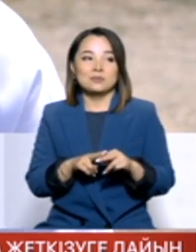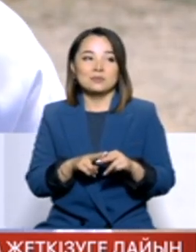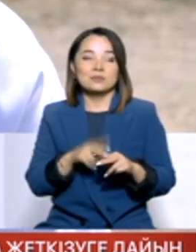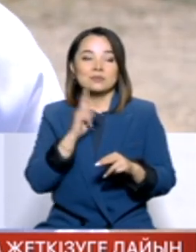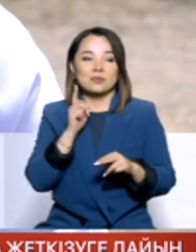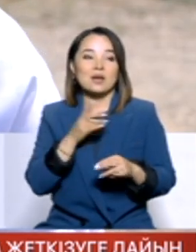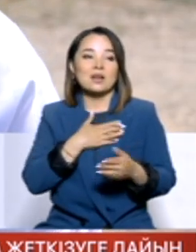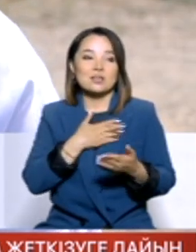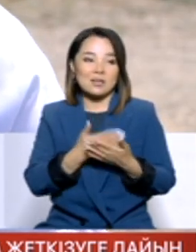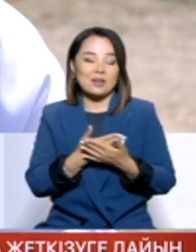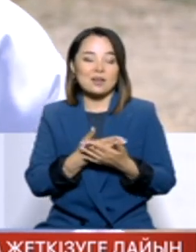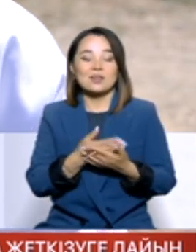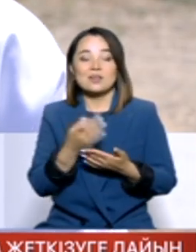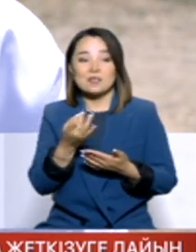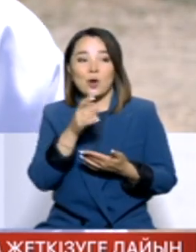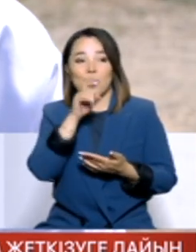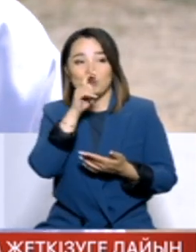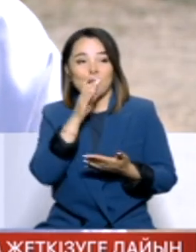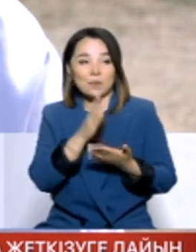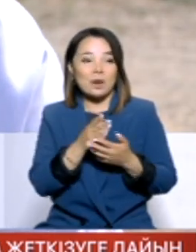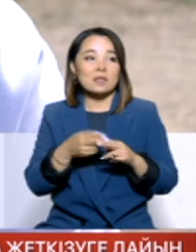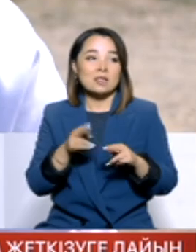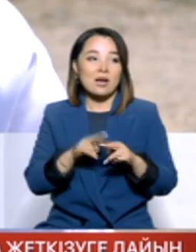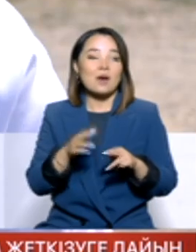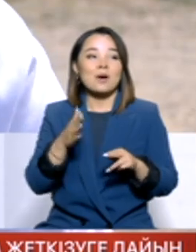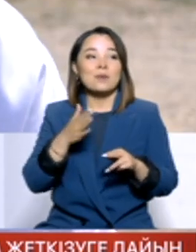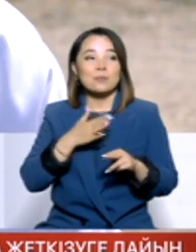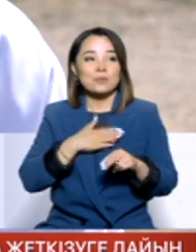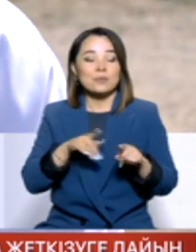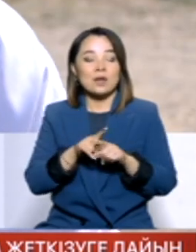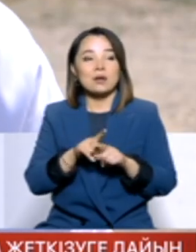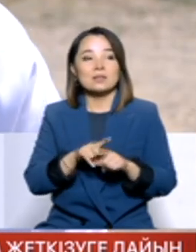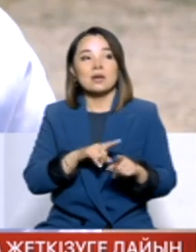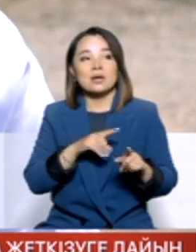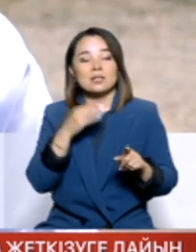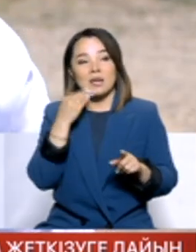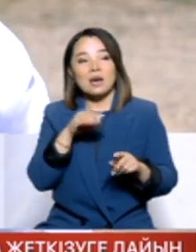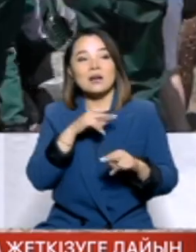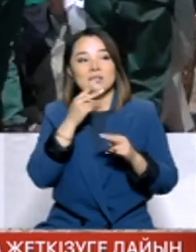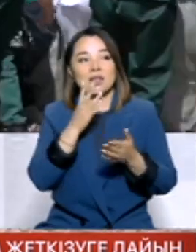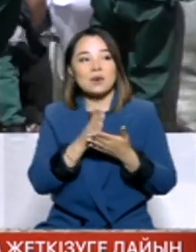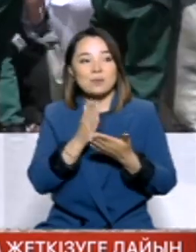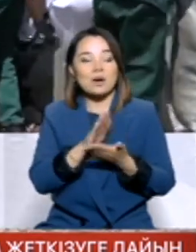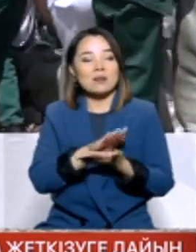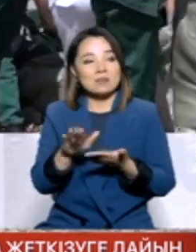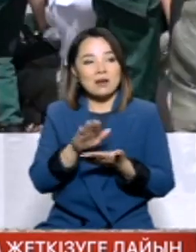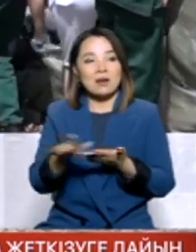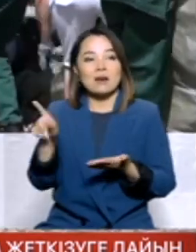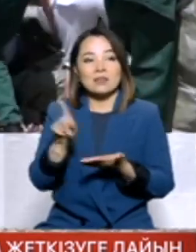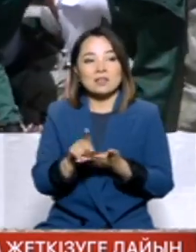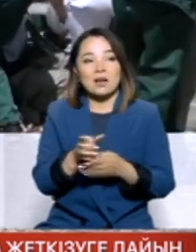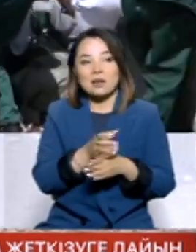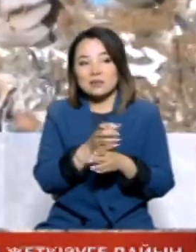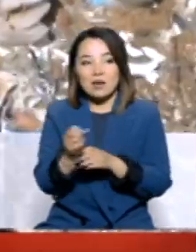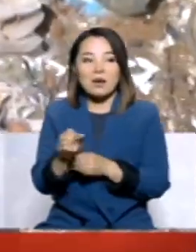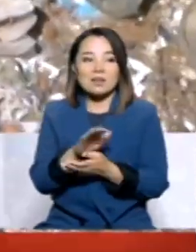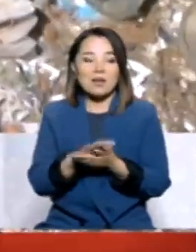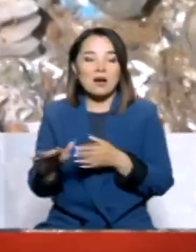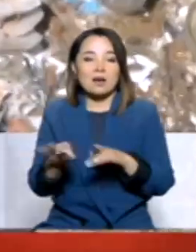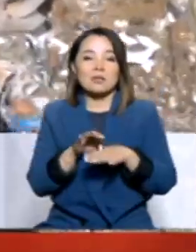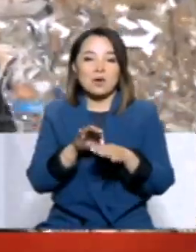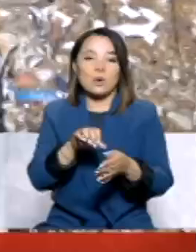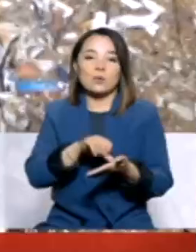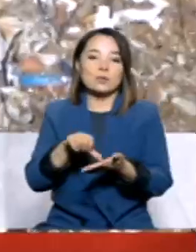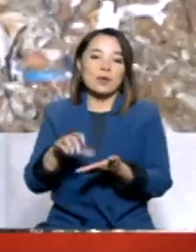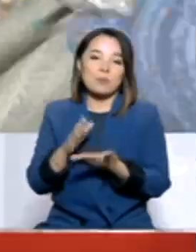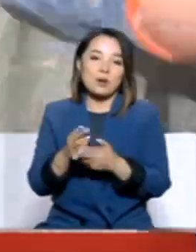жастар шапшандау жүріп жатыр, бірақ біздер сапаға мән беріп жатырмыз. Таза Қазақстан акциясы аудандарда да жалғасып жатыр.